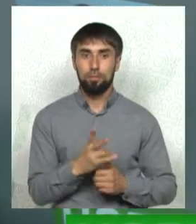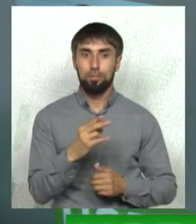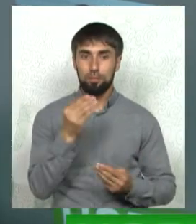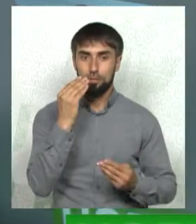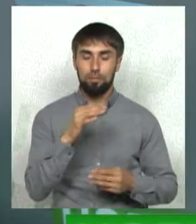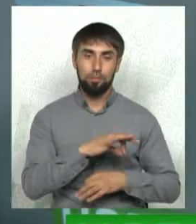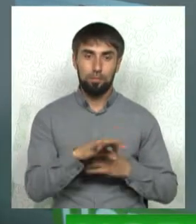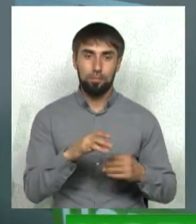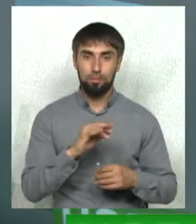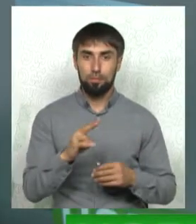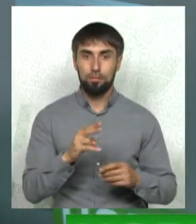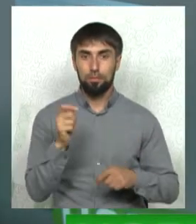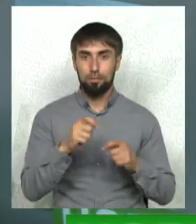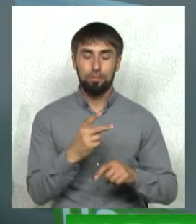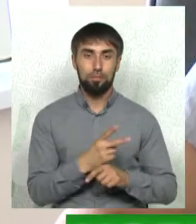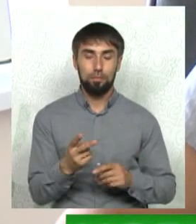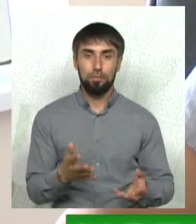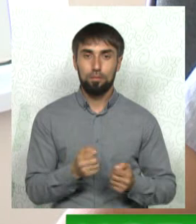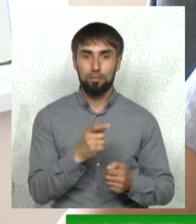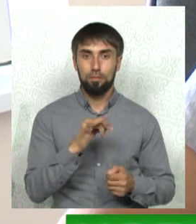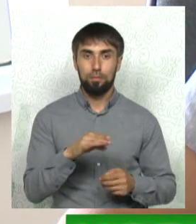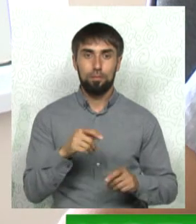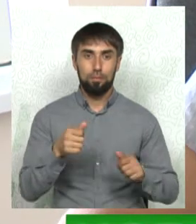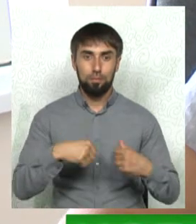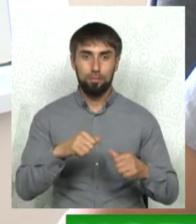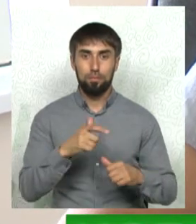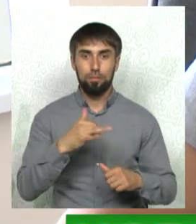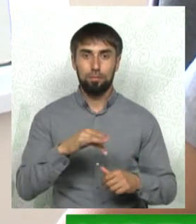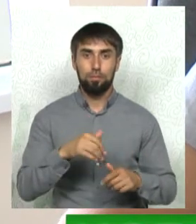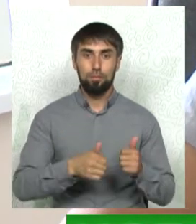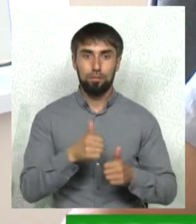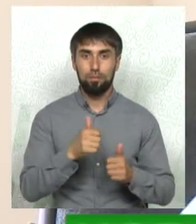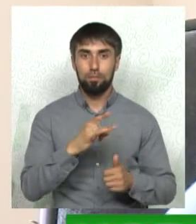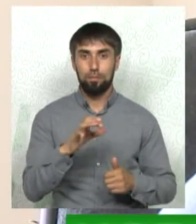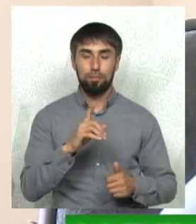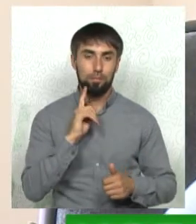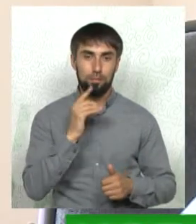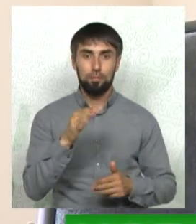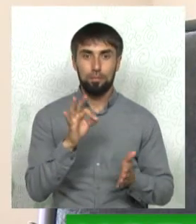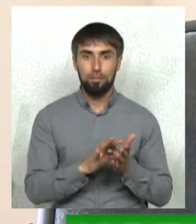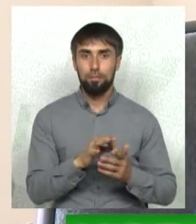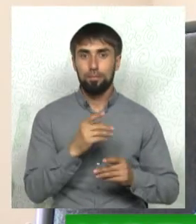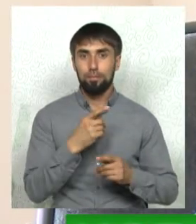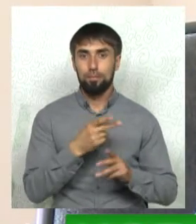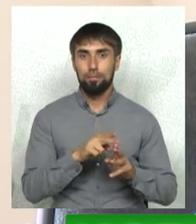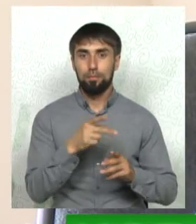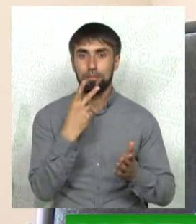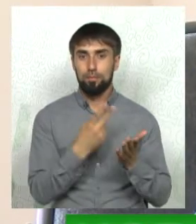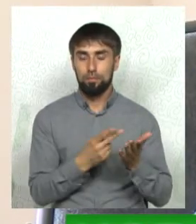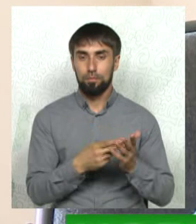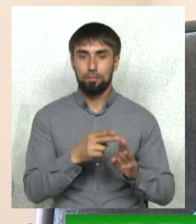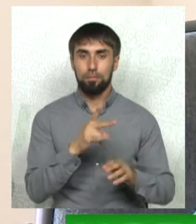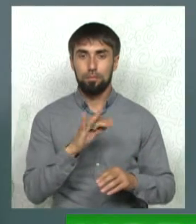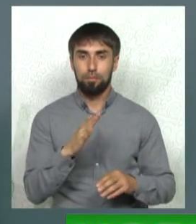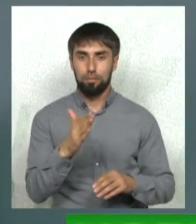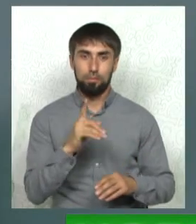что проект «Онлайн-фестиваль» дважды поддержан экспертной комиссией в грантовом конкурсе Росмолодежи. Его цель – озвучить негативные проявления в молодежной